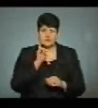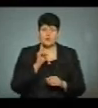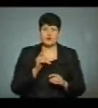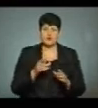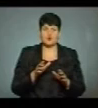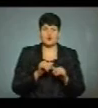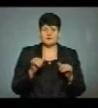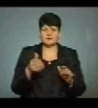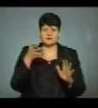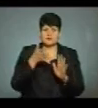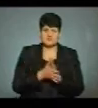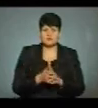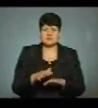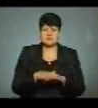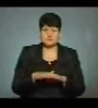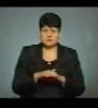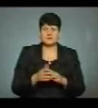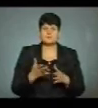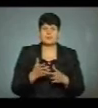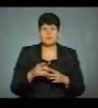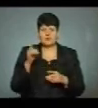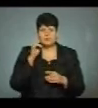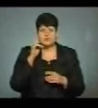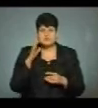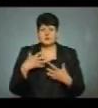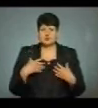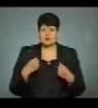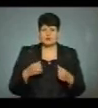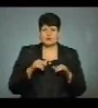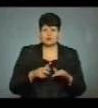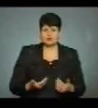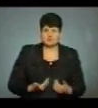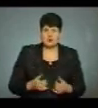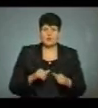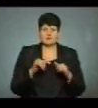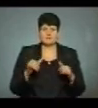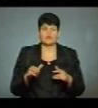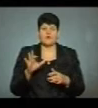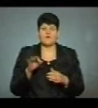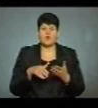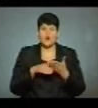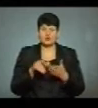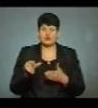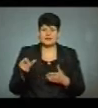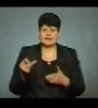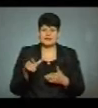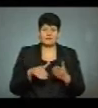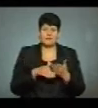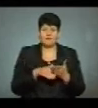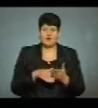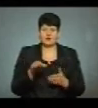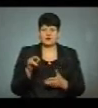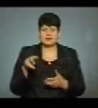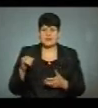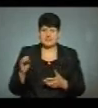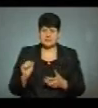інклюзивного середовища, популяризація та утвердження здорового і безпечного способу життя, розвиток волонтерства як суспільної важливої самоорганізації